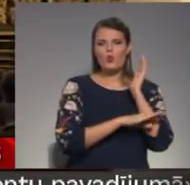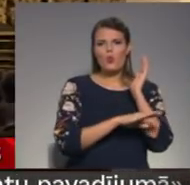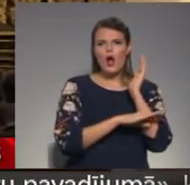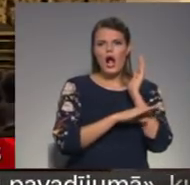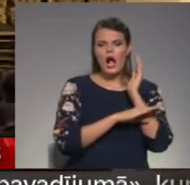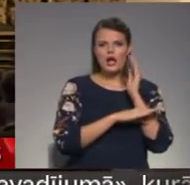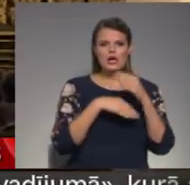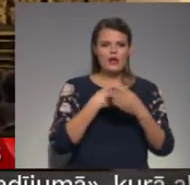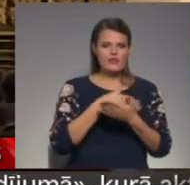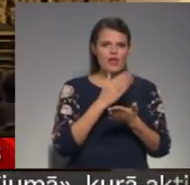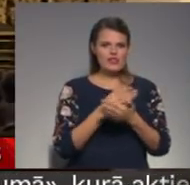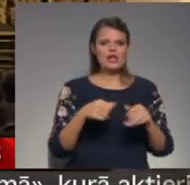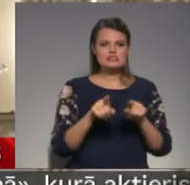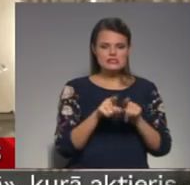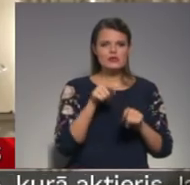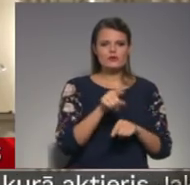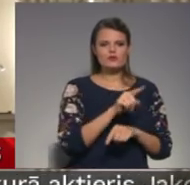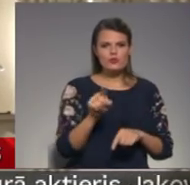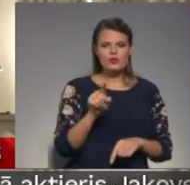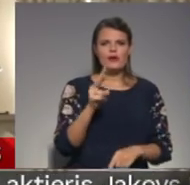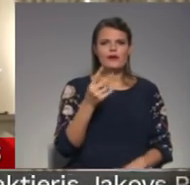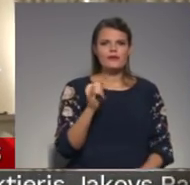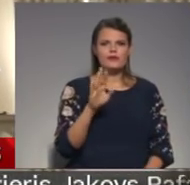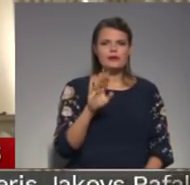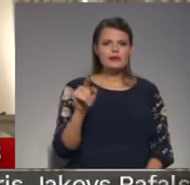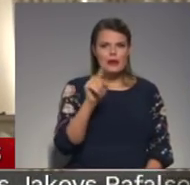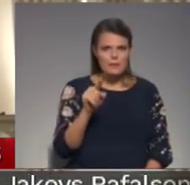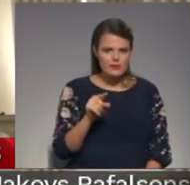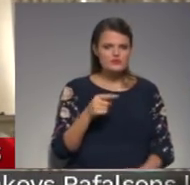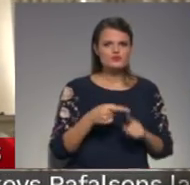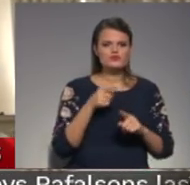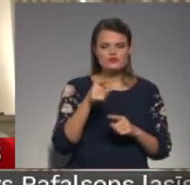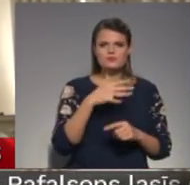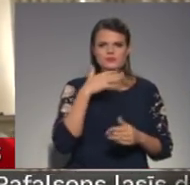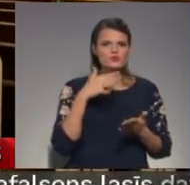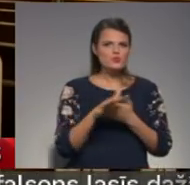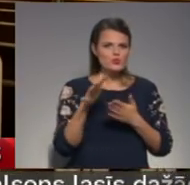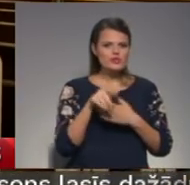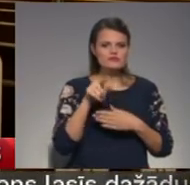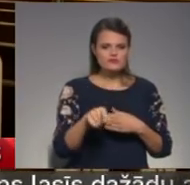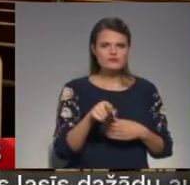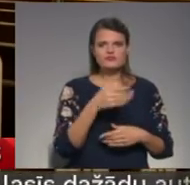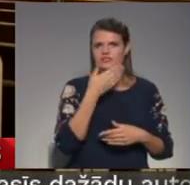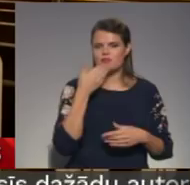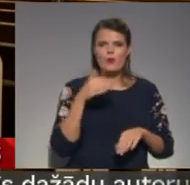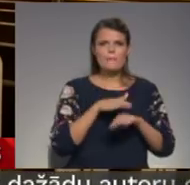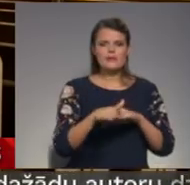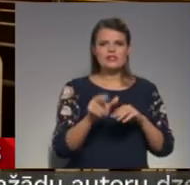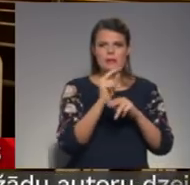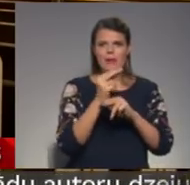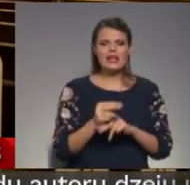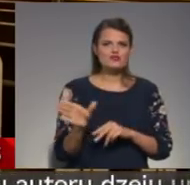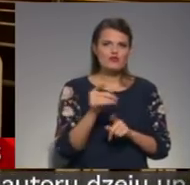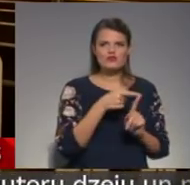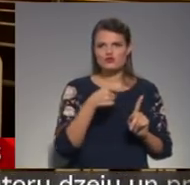detaļas. Un tāpat tās arī tur ir iemeties ķirmis. Un tāpat arī šis nolietojums, jo instruments faktiski nav pilnībā restaurēts